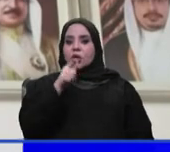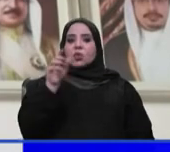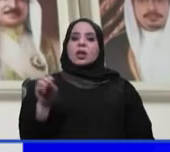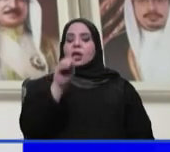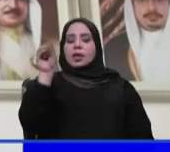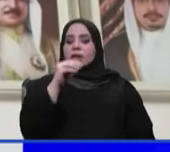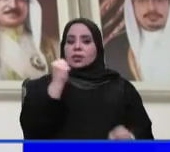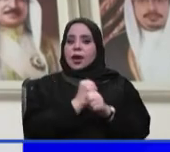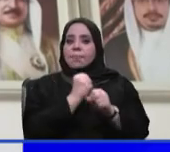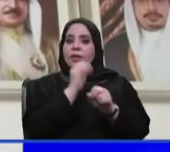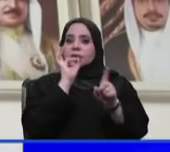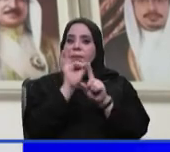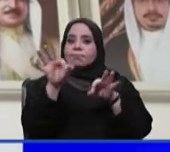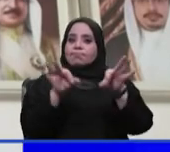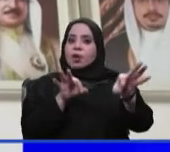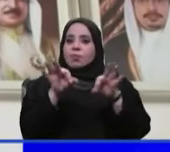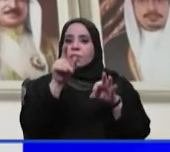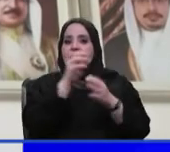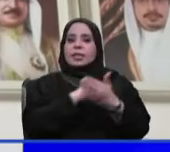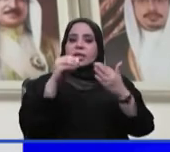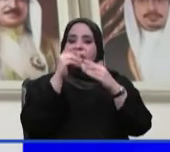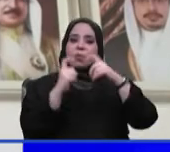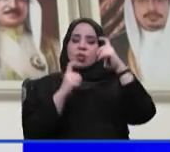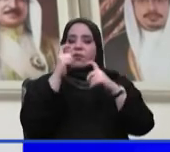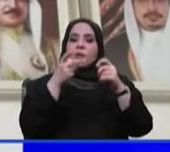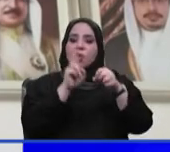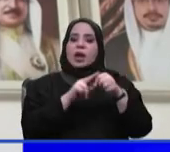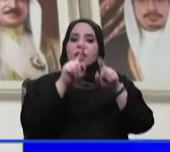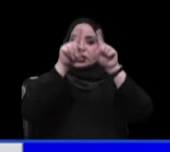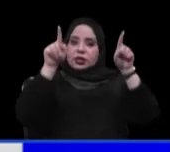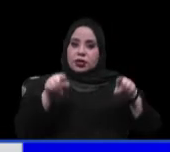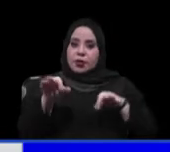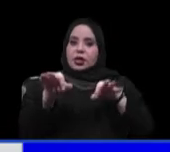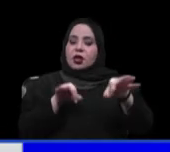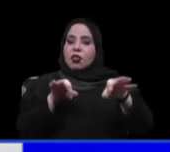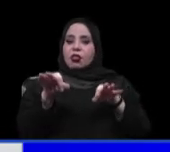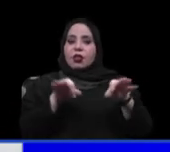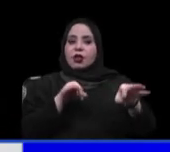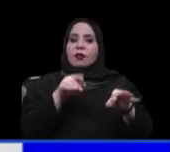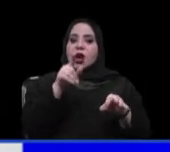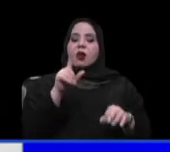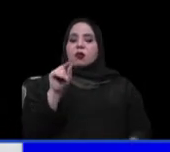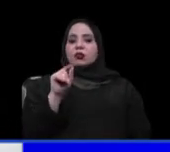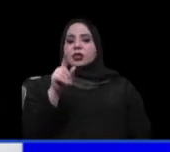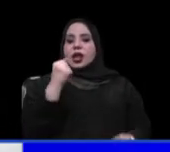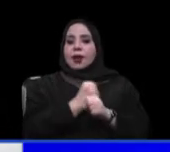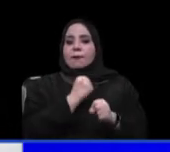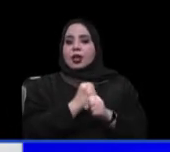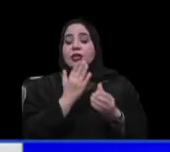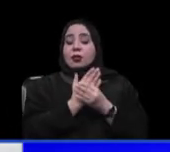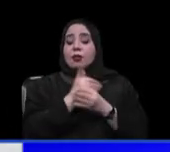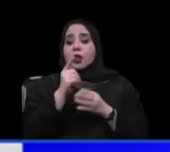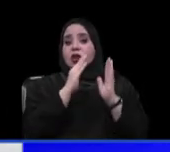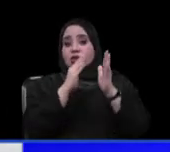رؤية استراتيجية تعتمد على تعزيز المنافسة ووضع إطار تنظيمي ديناميكي وفعال بصفتها